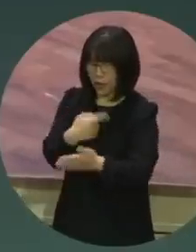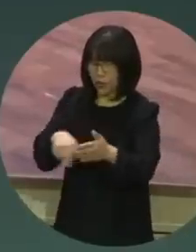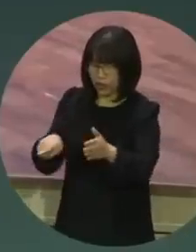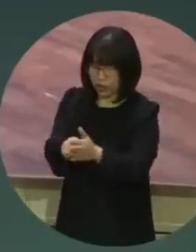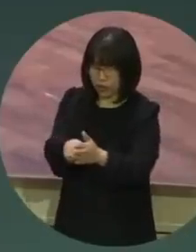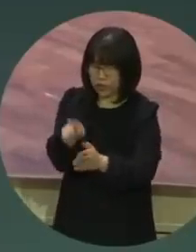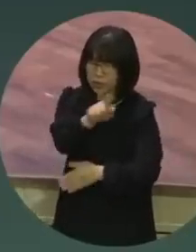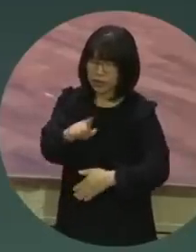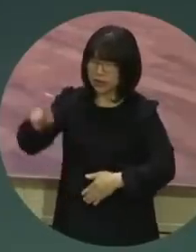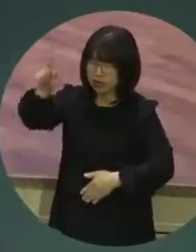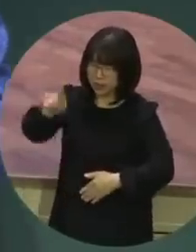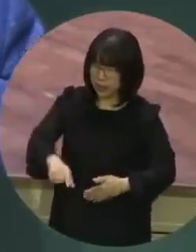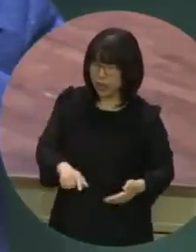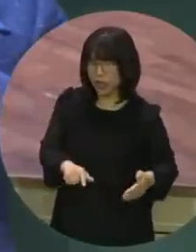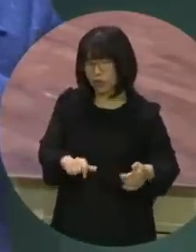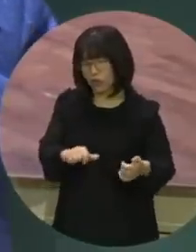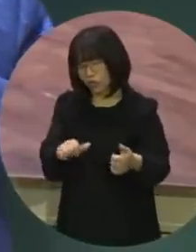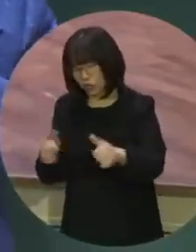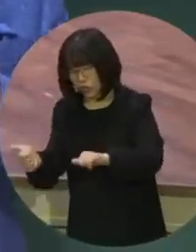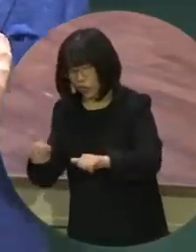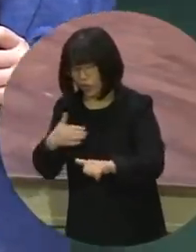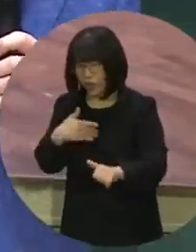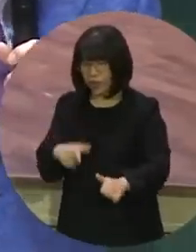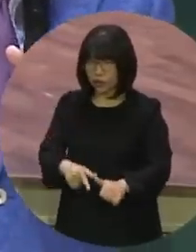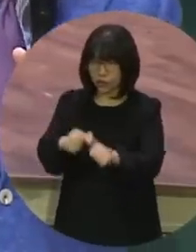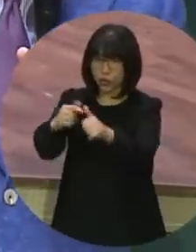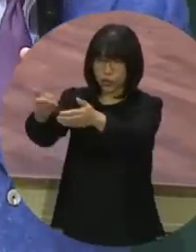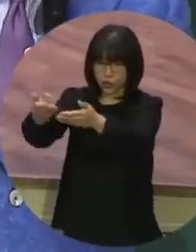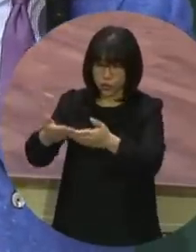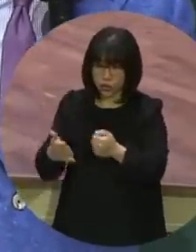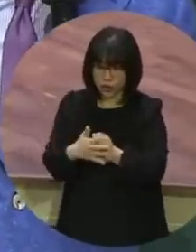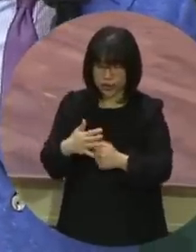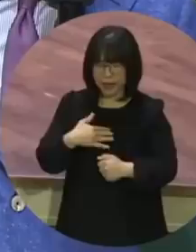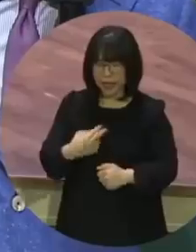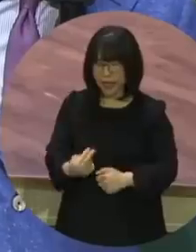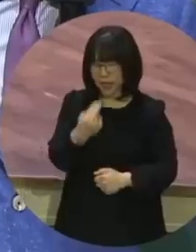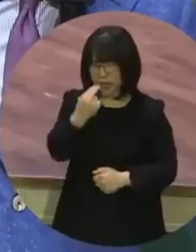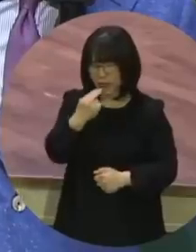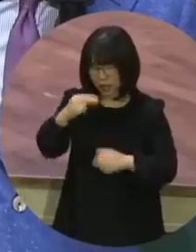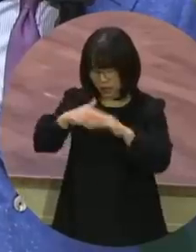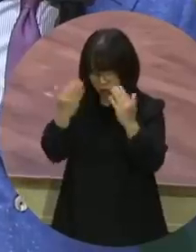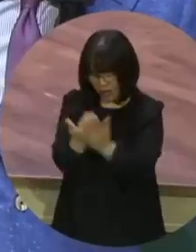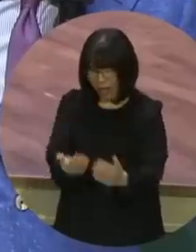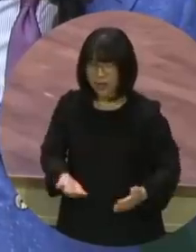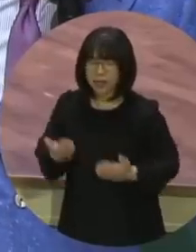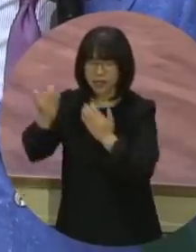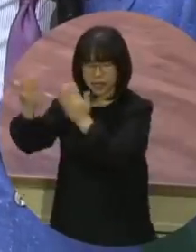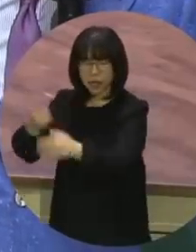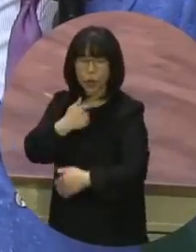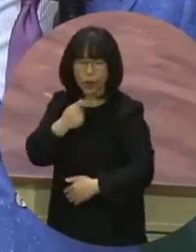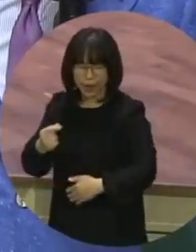하면 내 생애를 못 드릴 게 뭐가 있냐? 이게 헌신이에요.